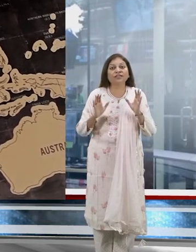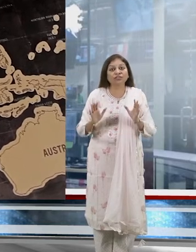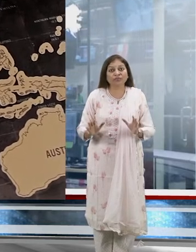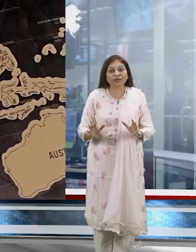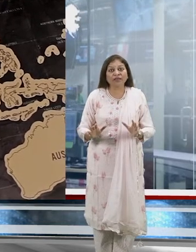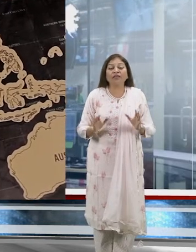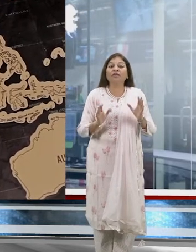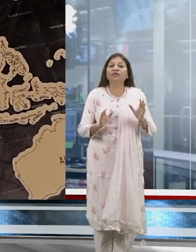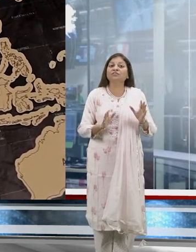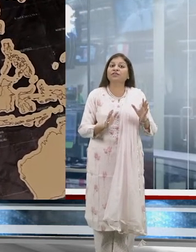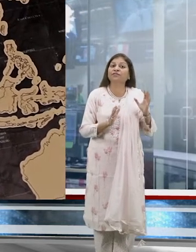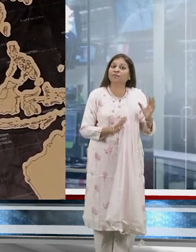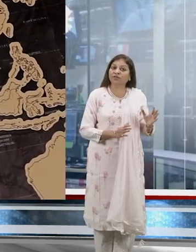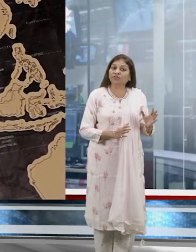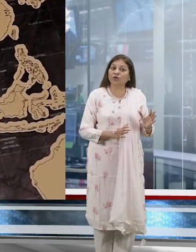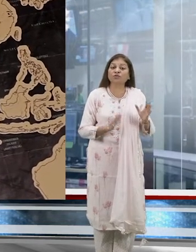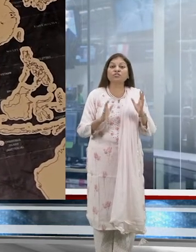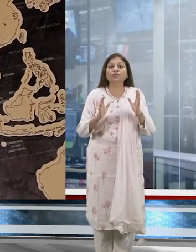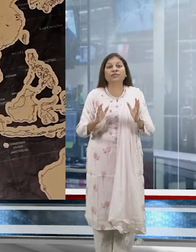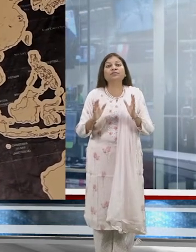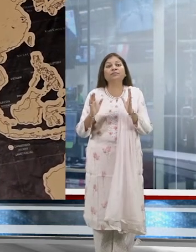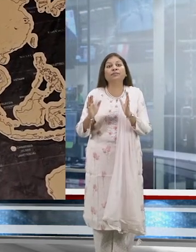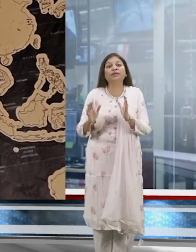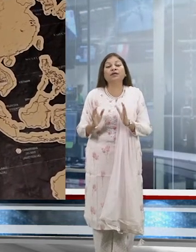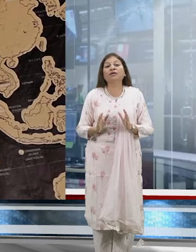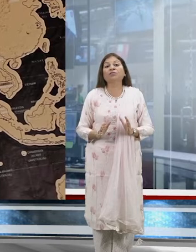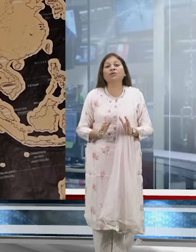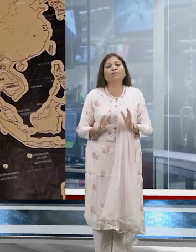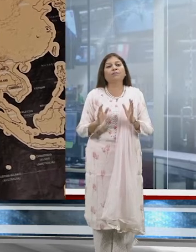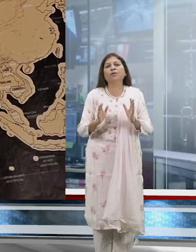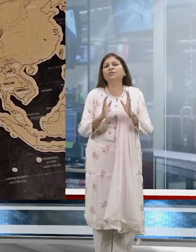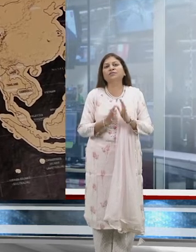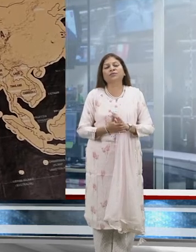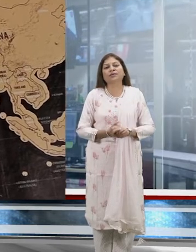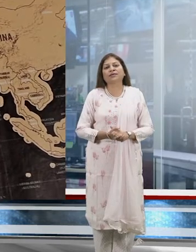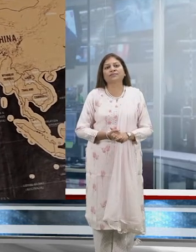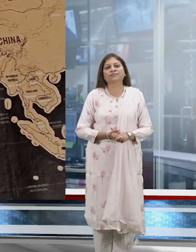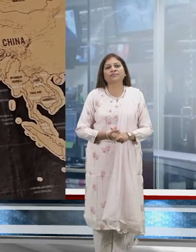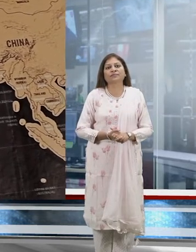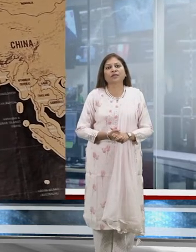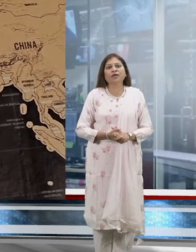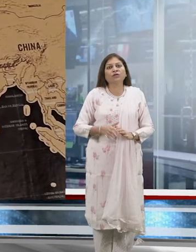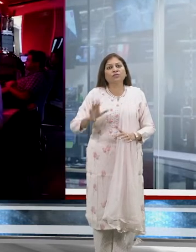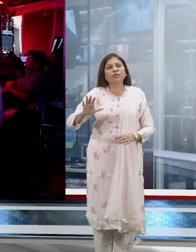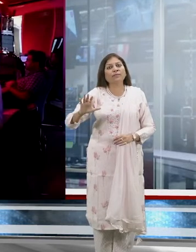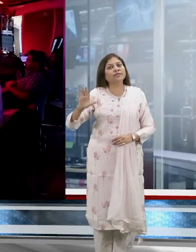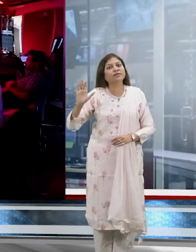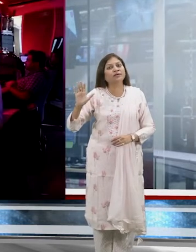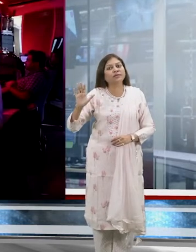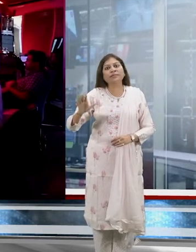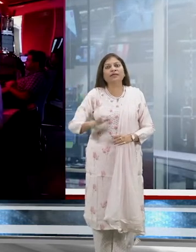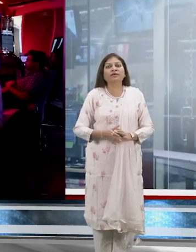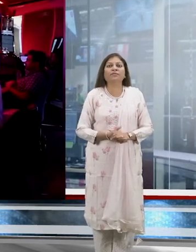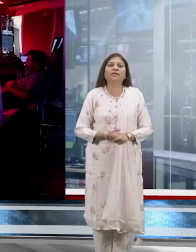हर देश में एक अच्छे विपक्ष और स्वतंत्र मीडिया का होना बहुत ही जरूरी है। दुनिया में